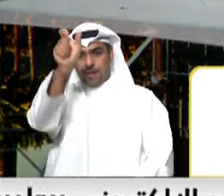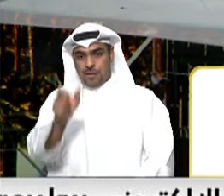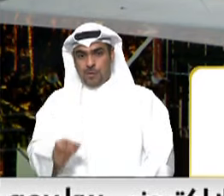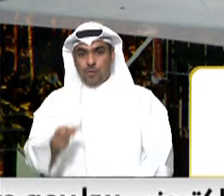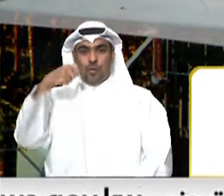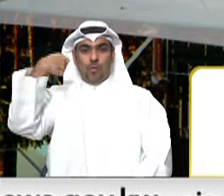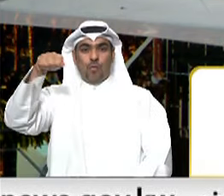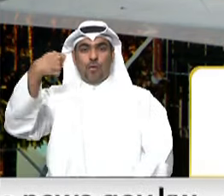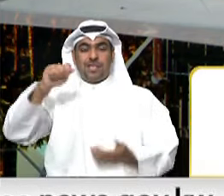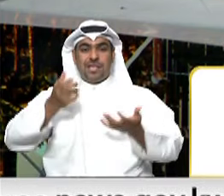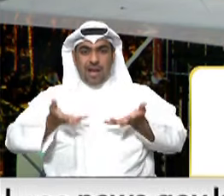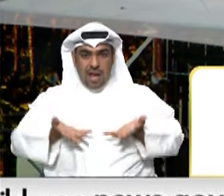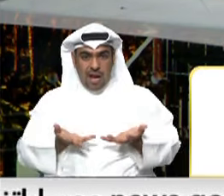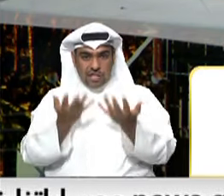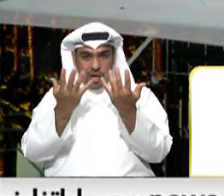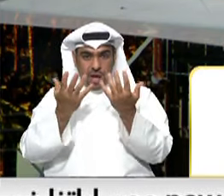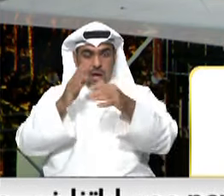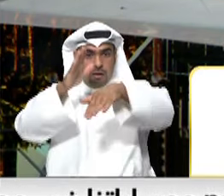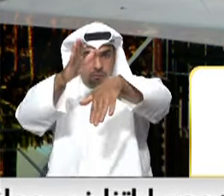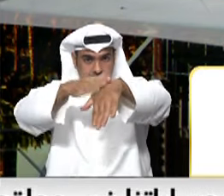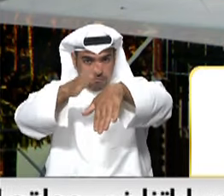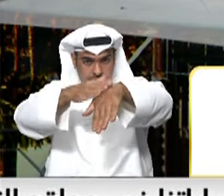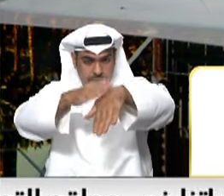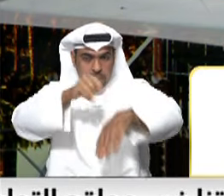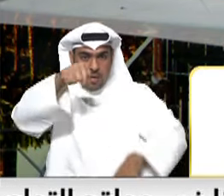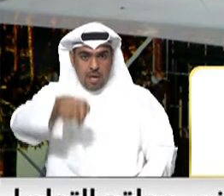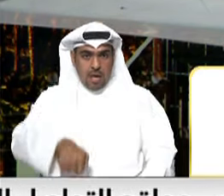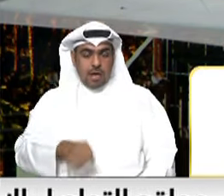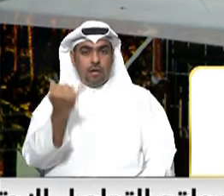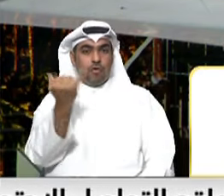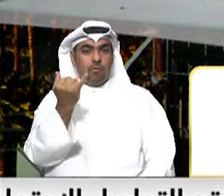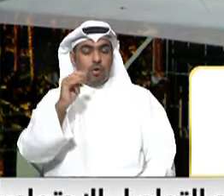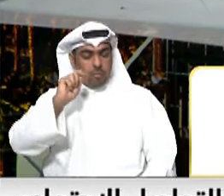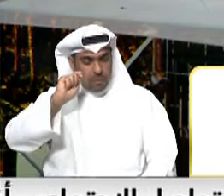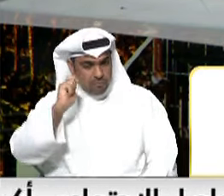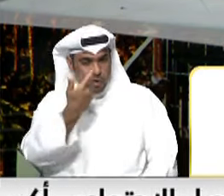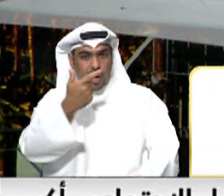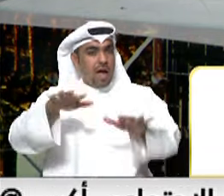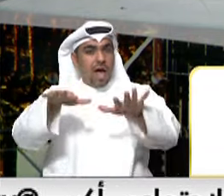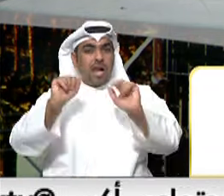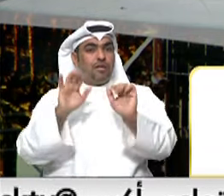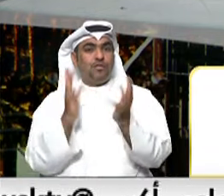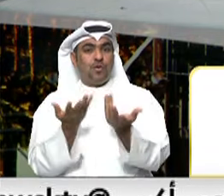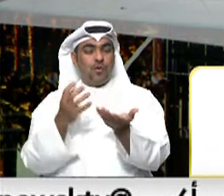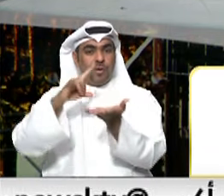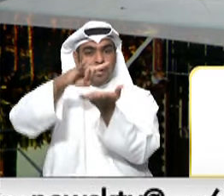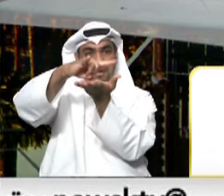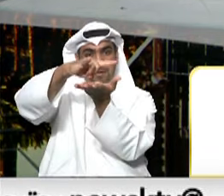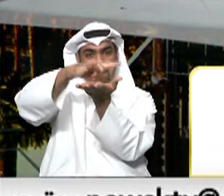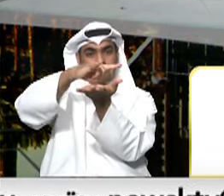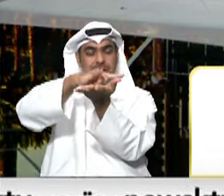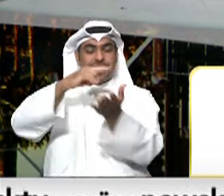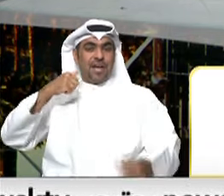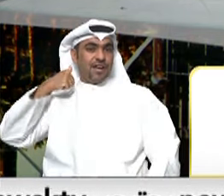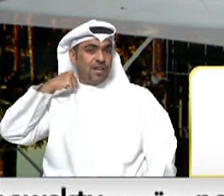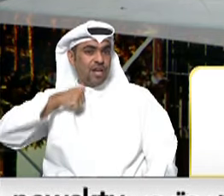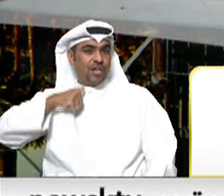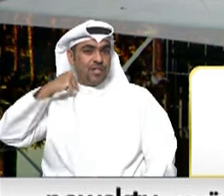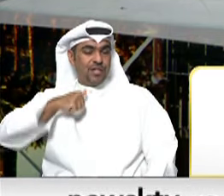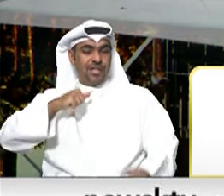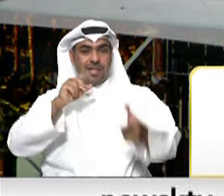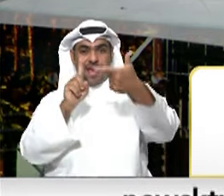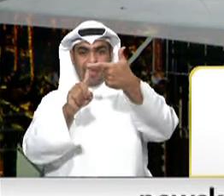على تذليل كافة العقبات أمامها مشروع مطار الكويت الجديد، إضافة إلى مشاريع صيانة